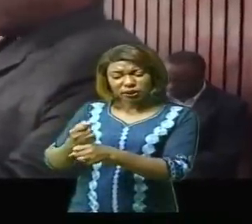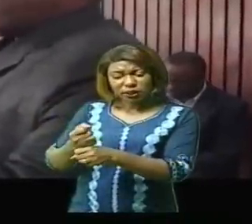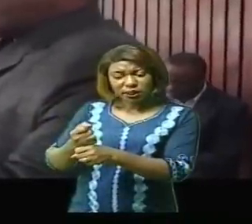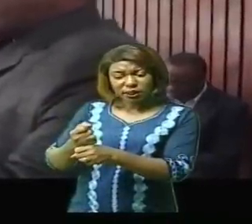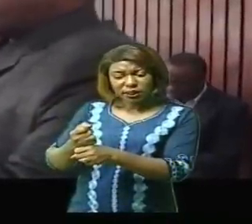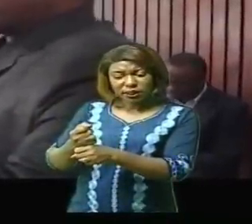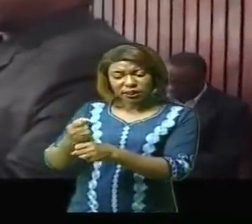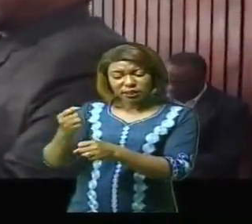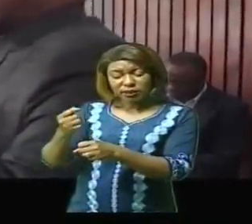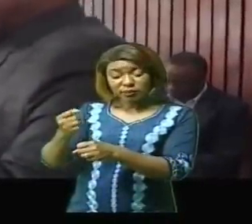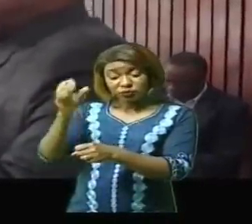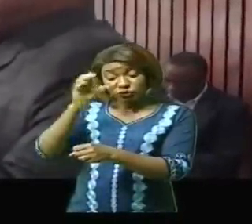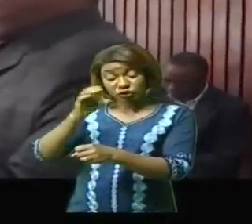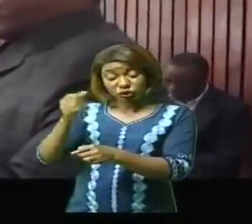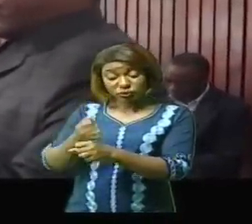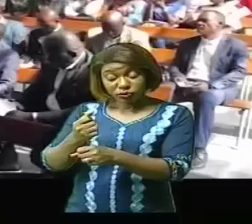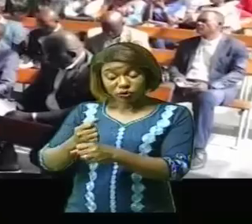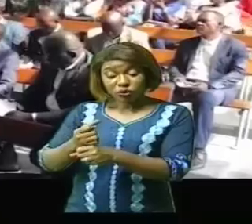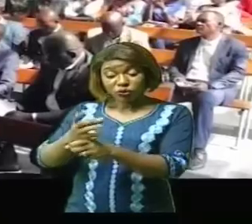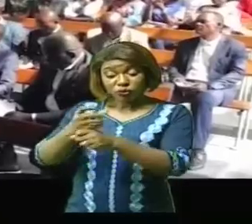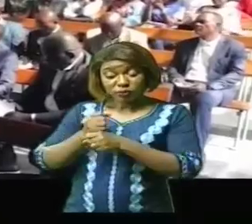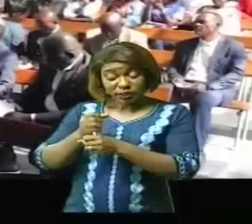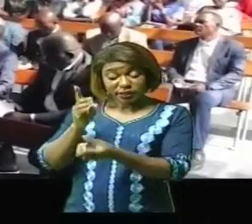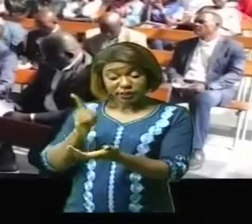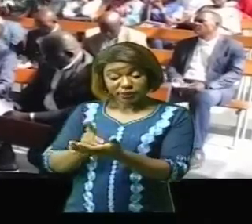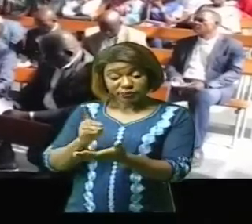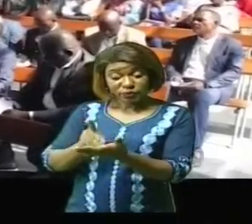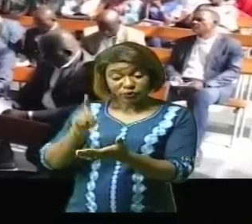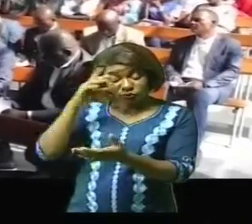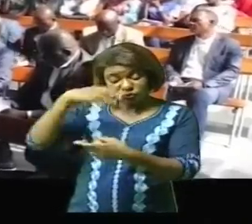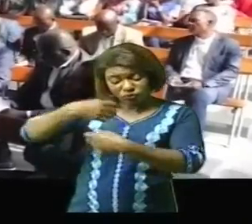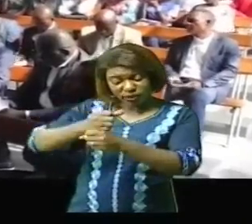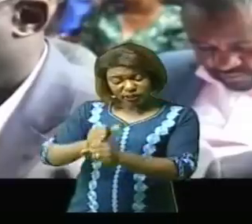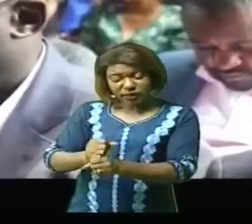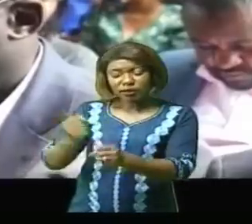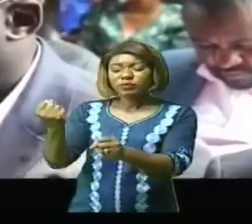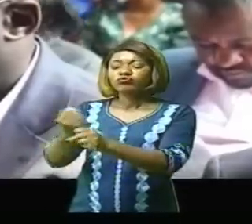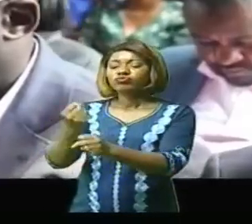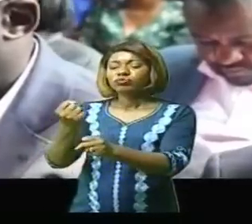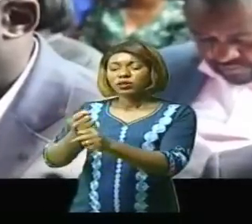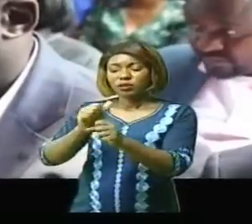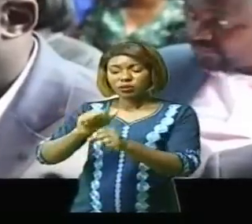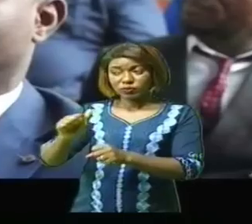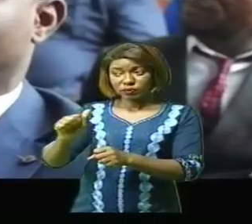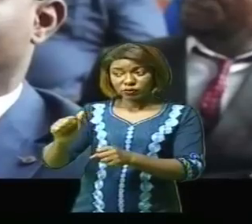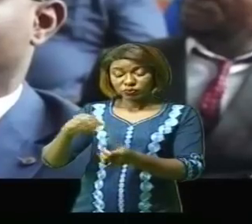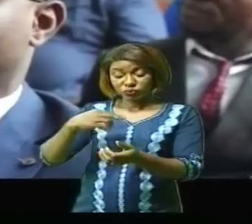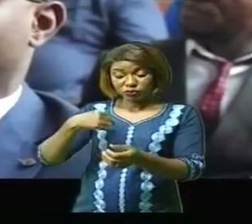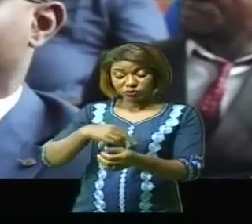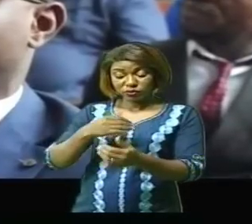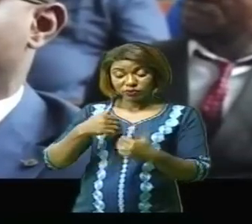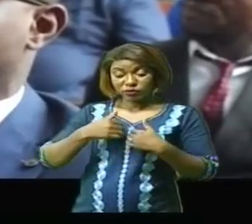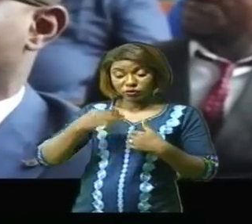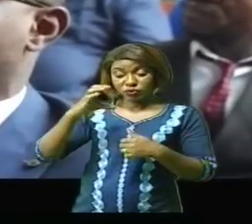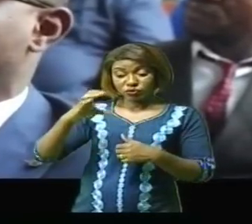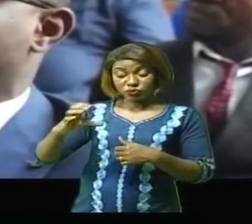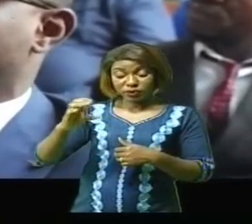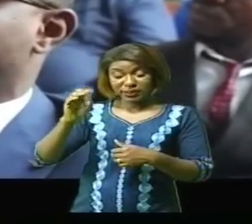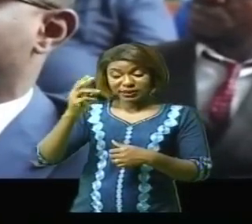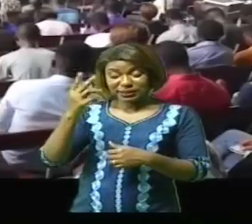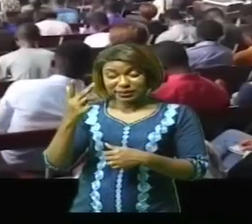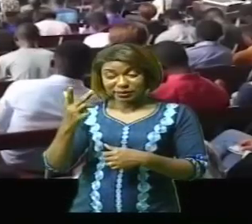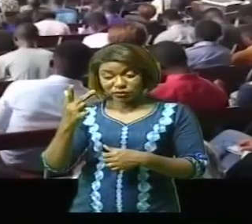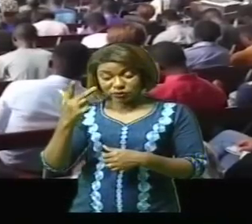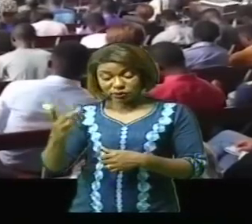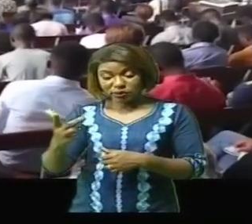un diplôme pour créer de l'emploi. Il y a trois volets que nous appelons 3C. Capacitation,